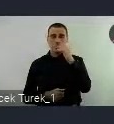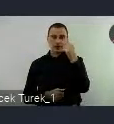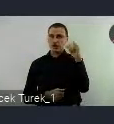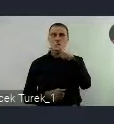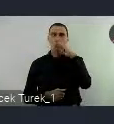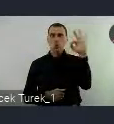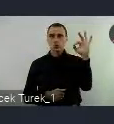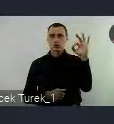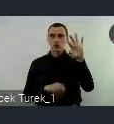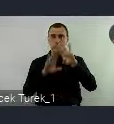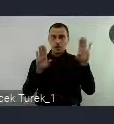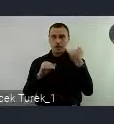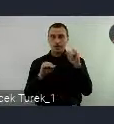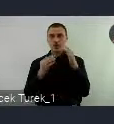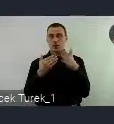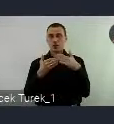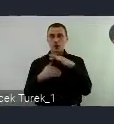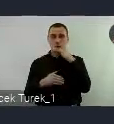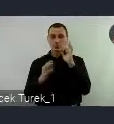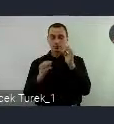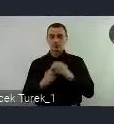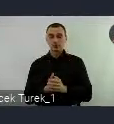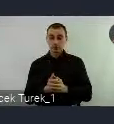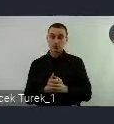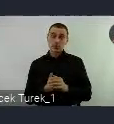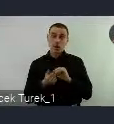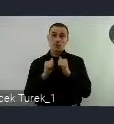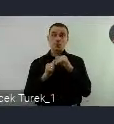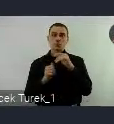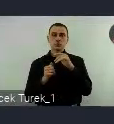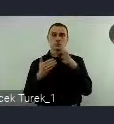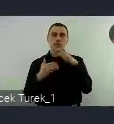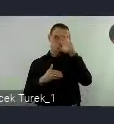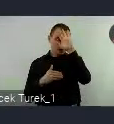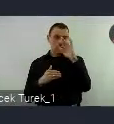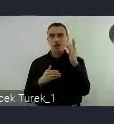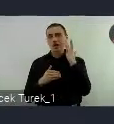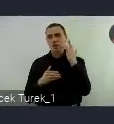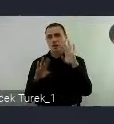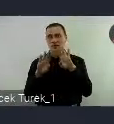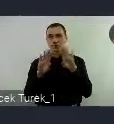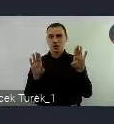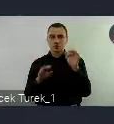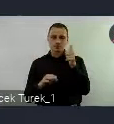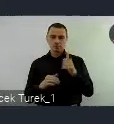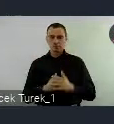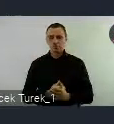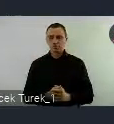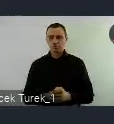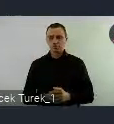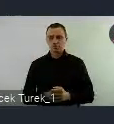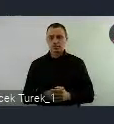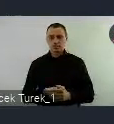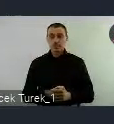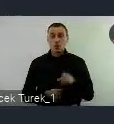umieszczona drzwi szare na jasnym tle na białych ścianach czy kremowych bardzo w porządku to jest